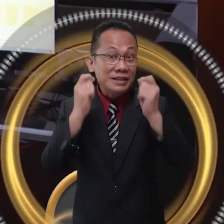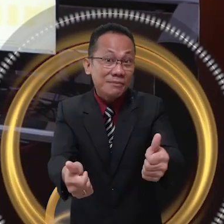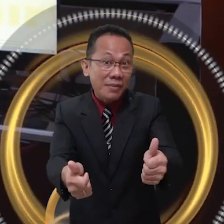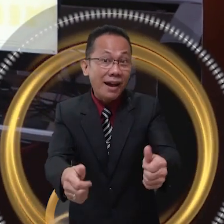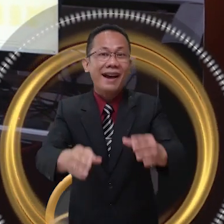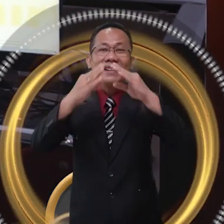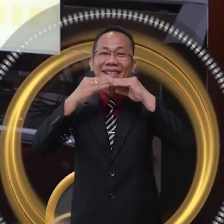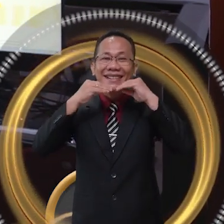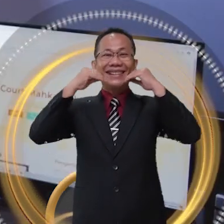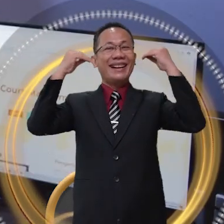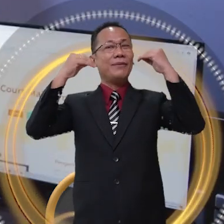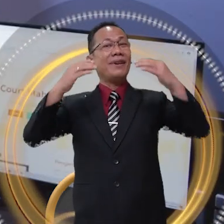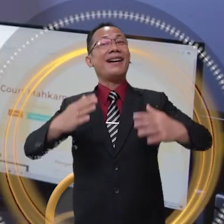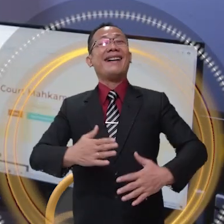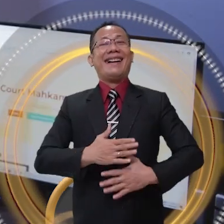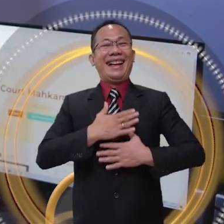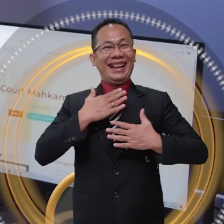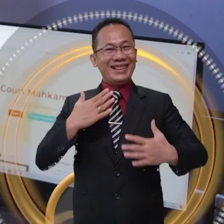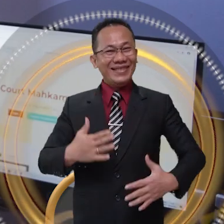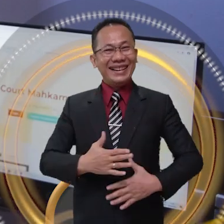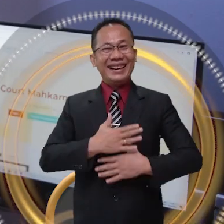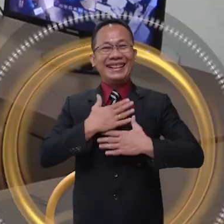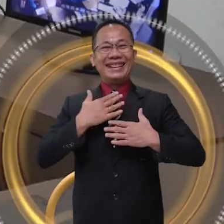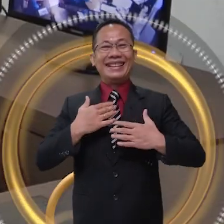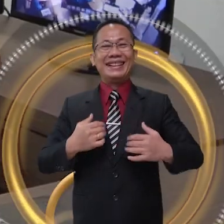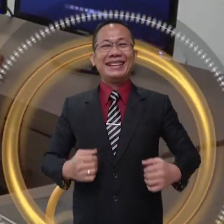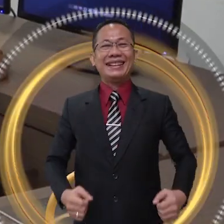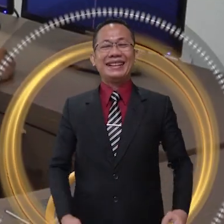cepat, ramah, dan nyaman.